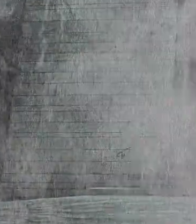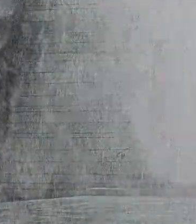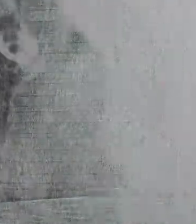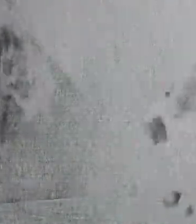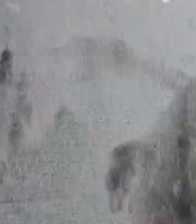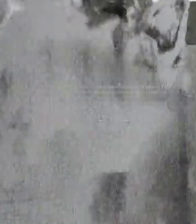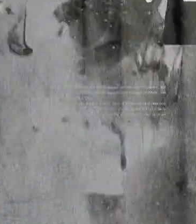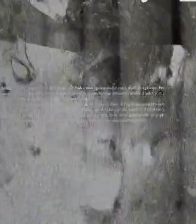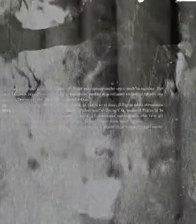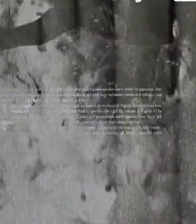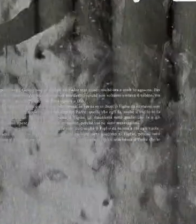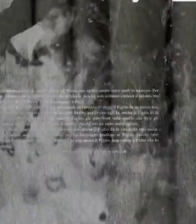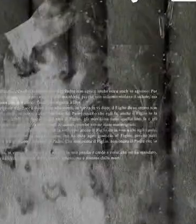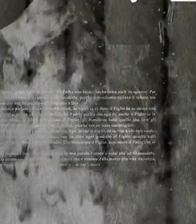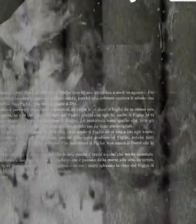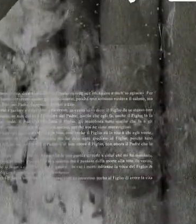no